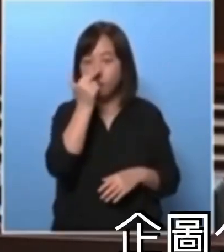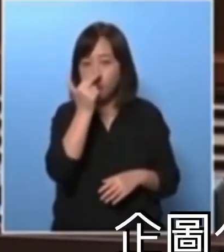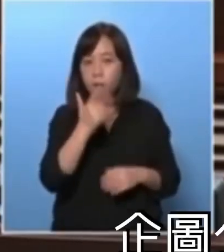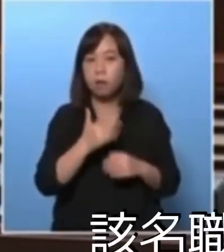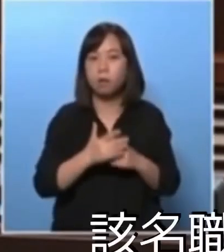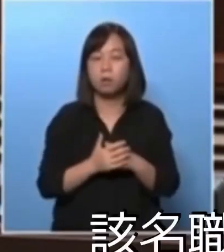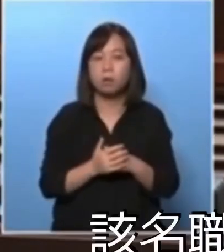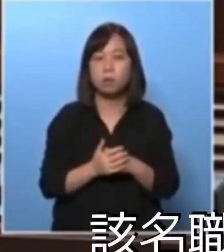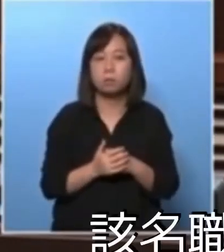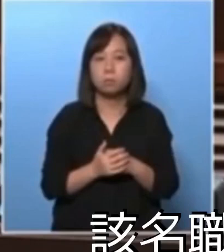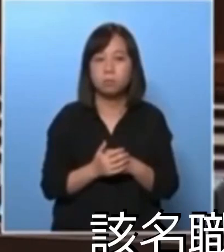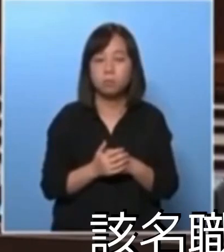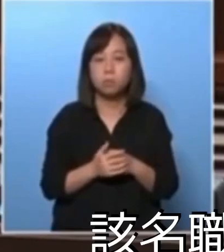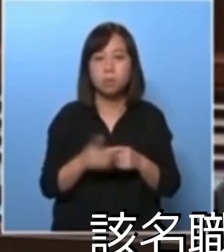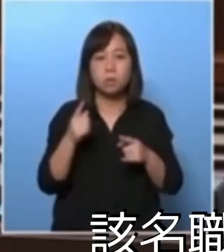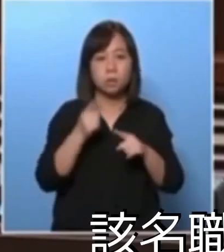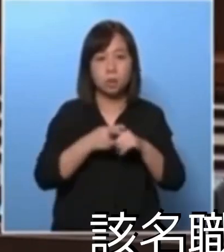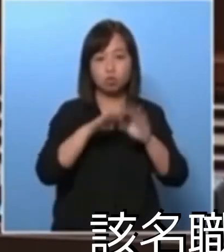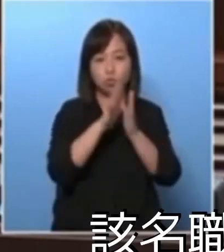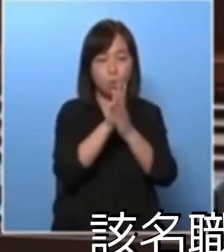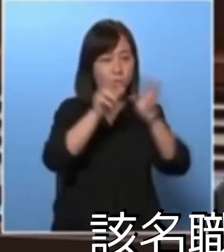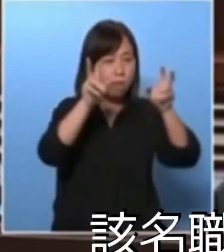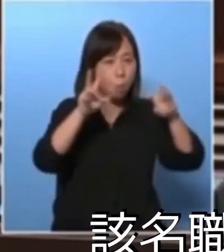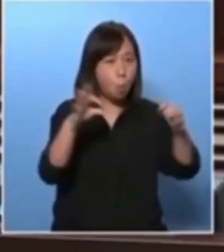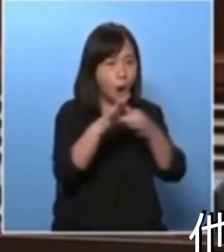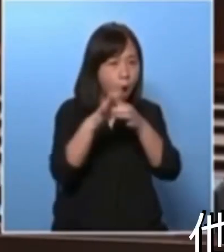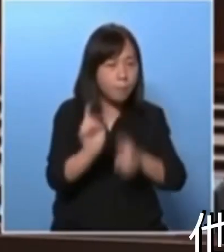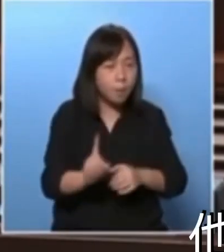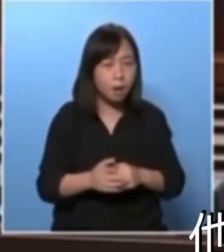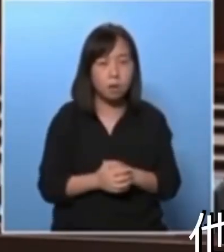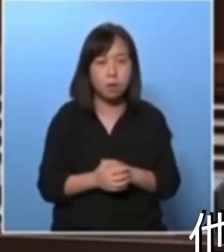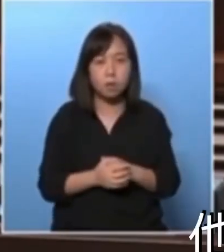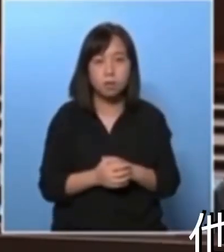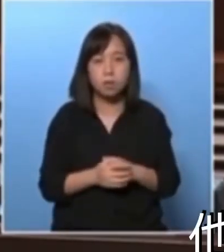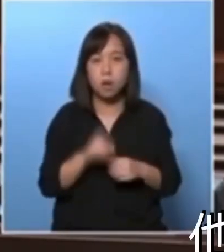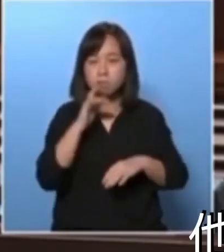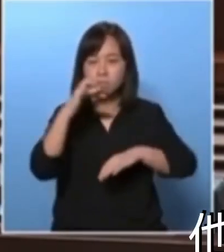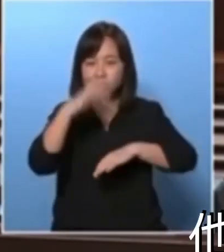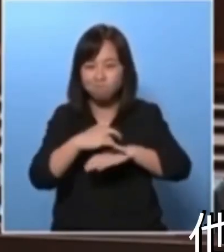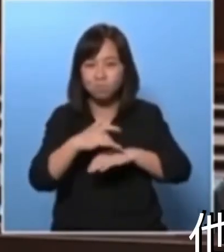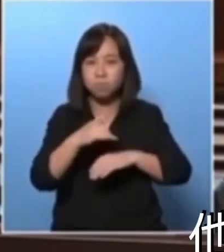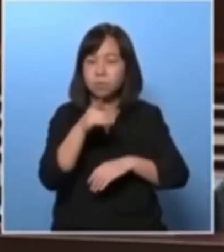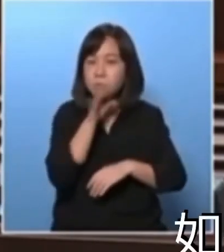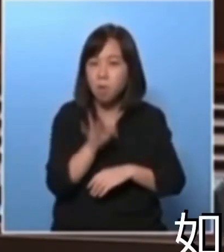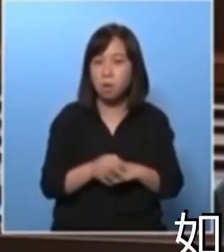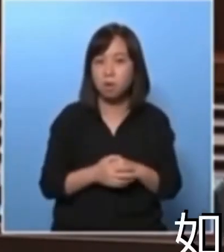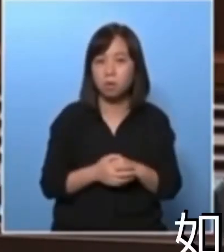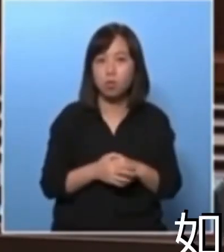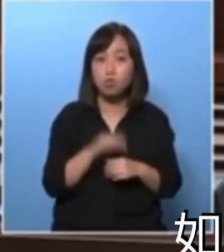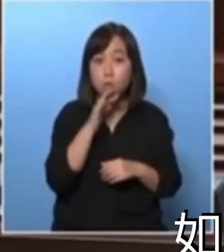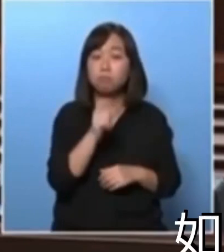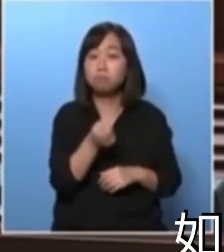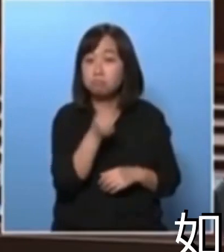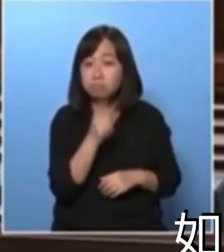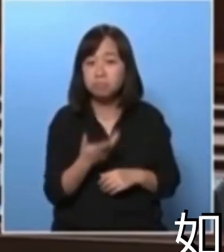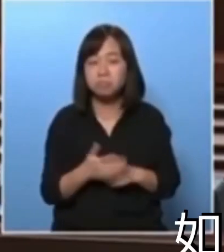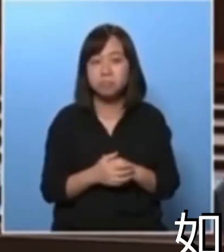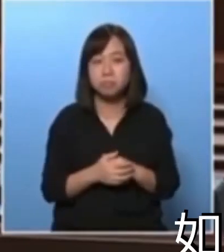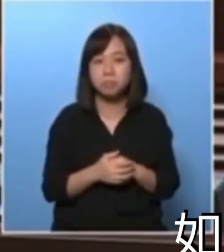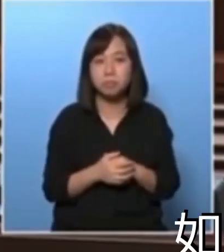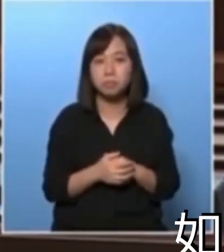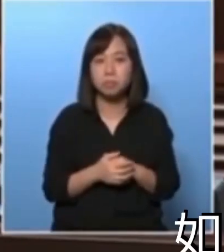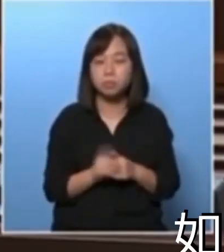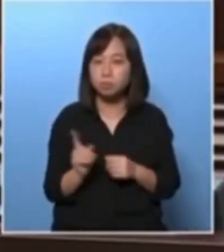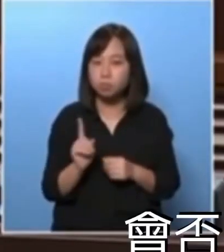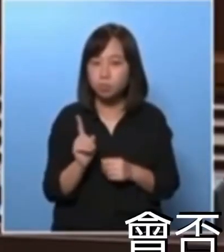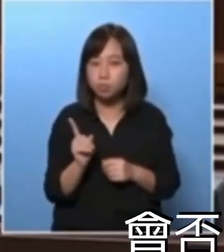史。佢同呢條試題嘅關係係乜嘢？佢有冇涉足過喺呢條試題裏面？如果有嘅，你點樣懲